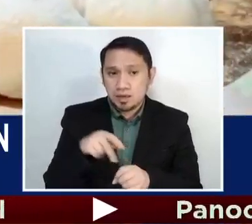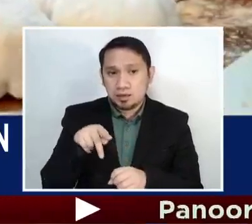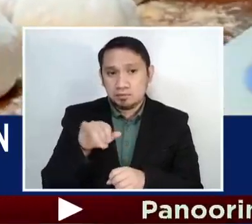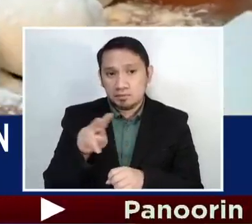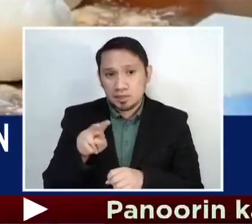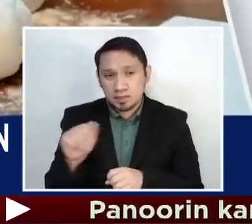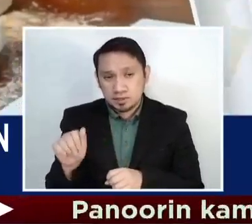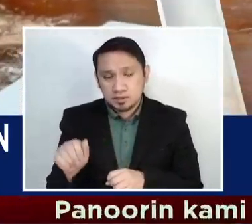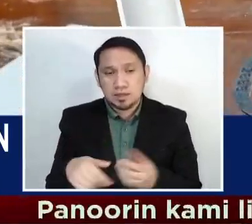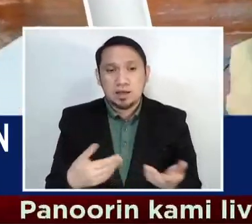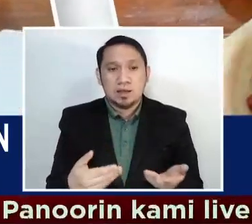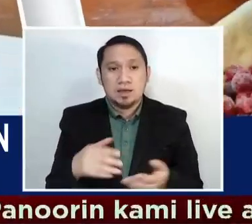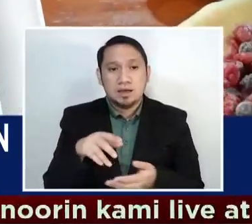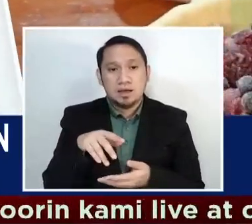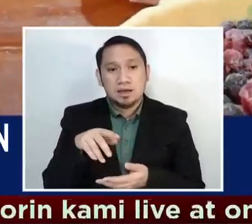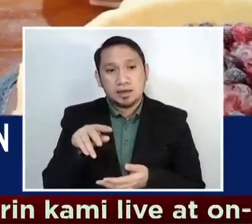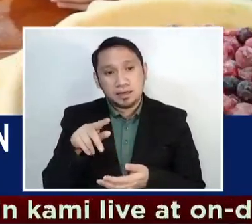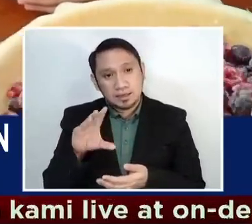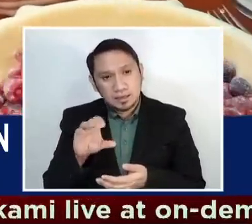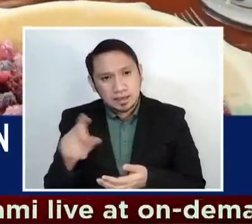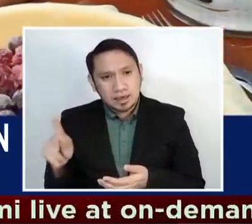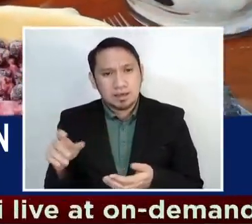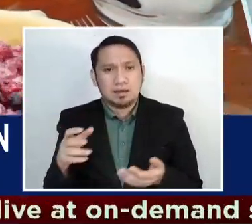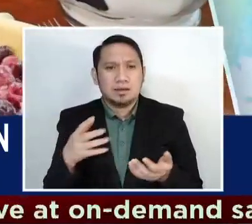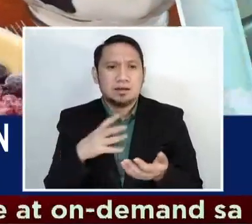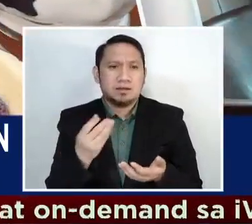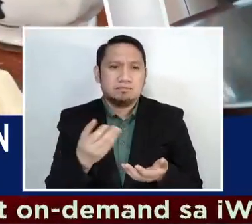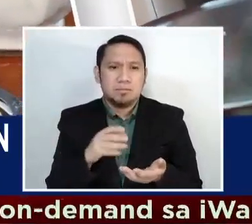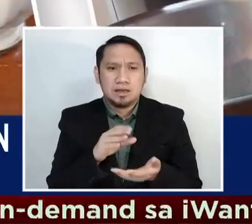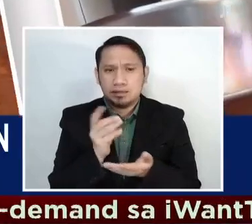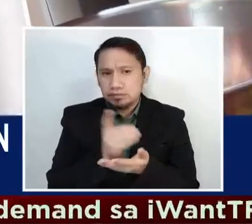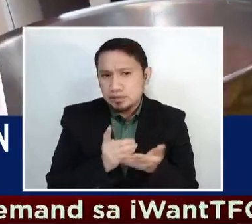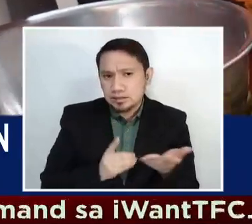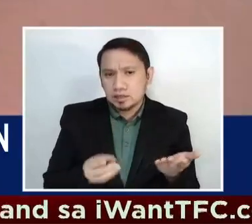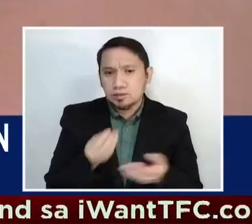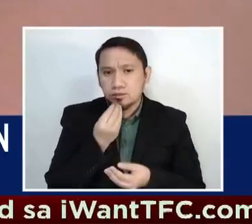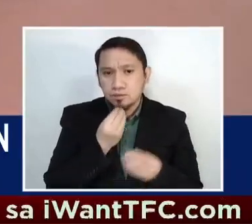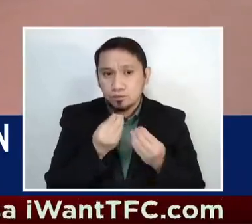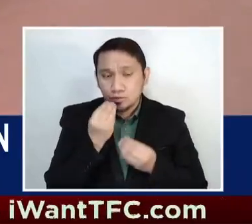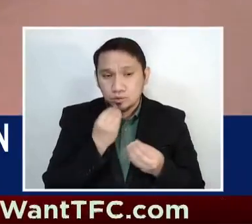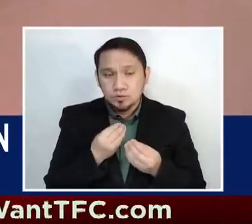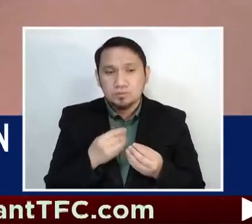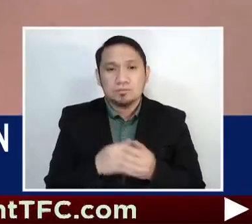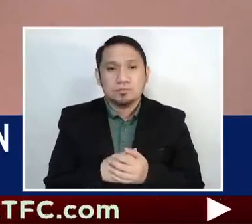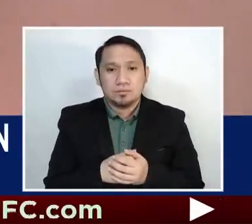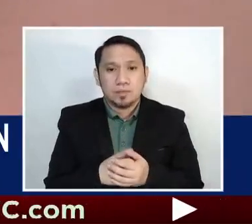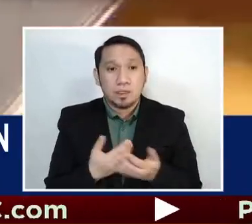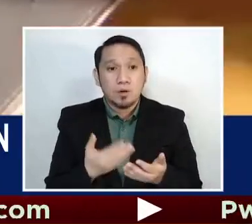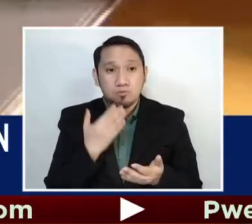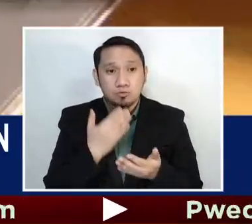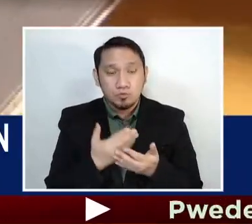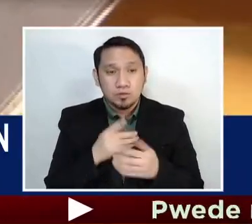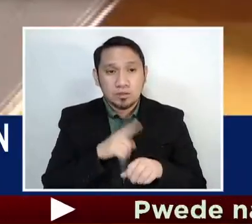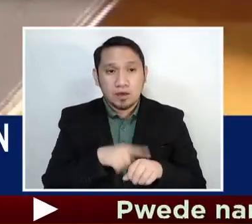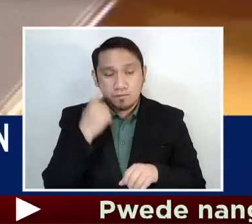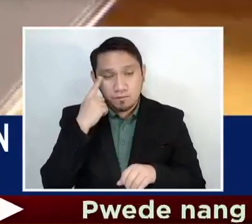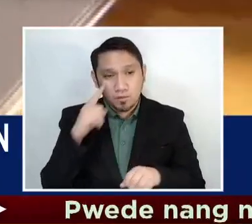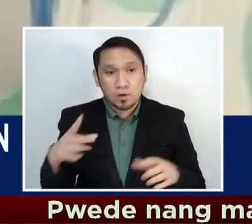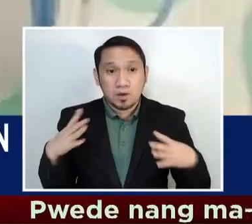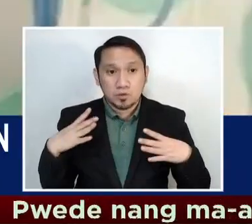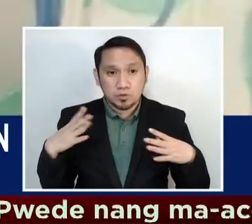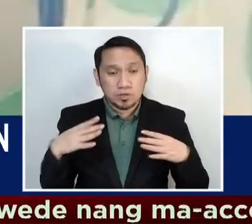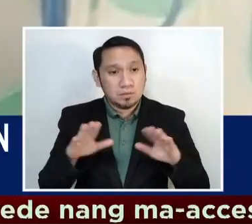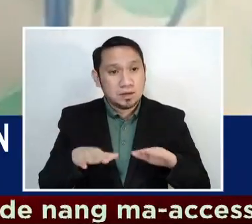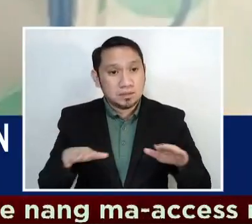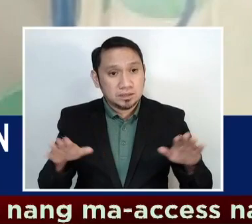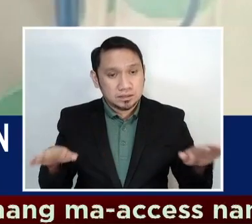waffles, nagpo-food decor kami. Para maging makabuluhan ang school break ng mga bata, winning discarded tip number 1. Alamin